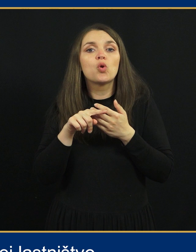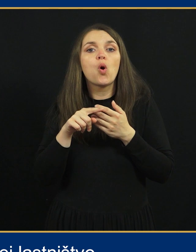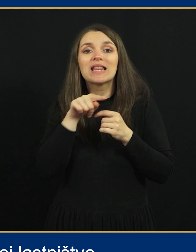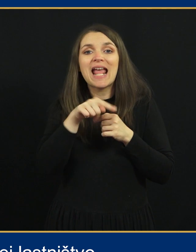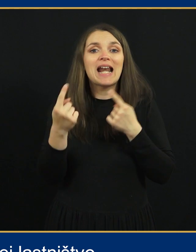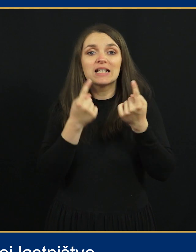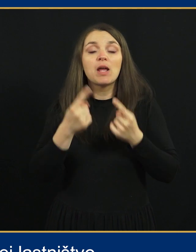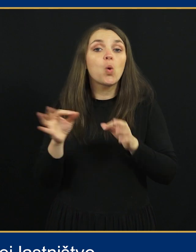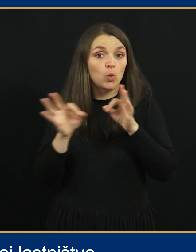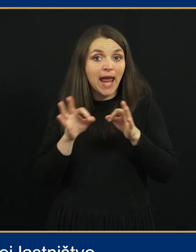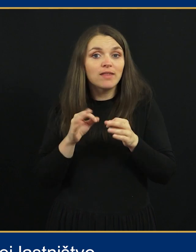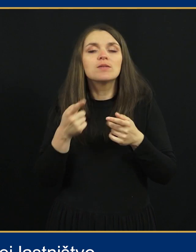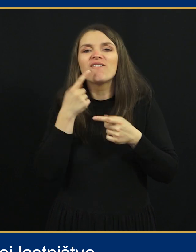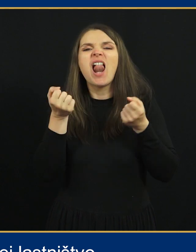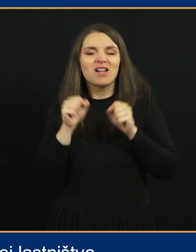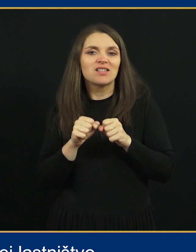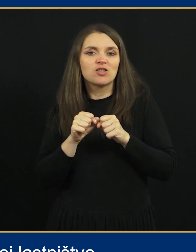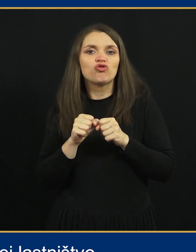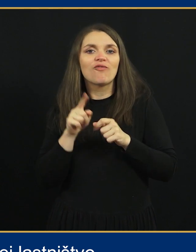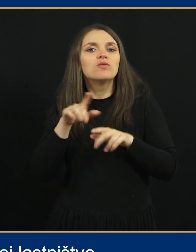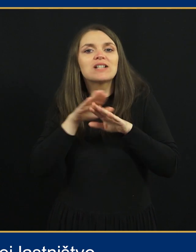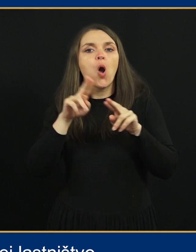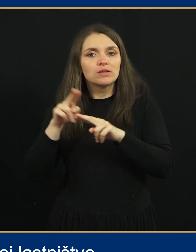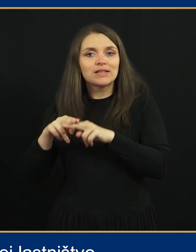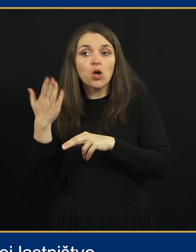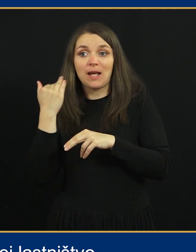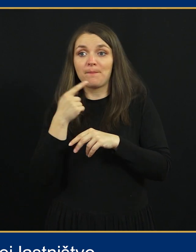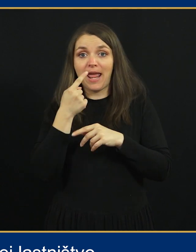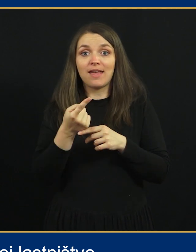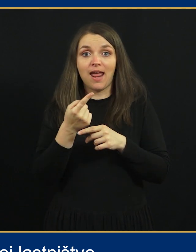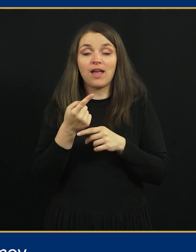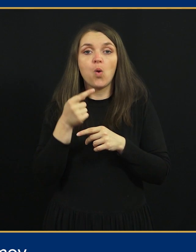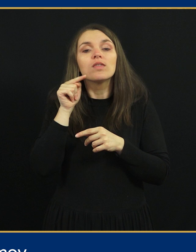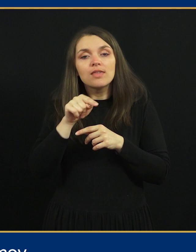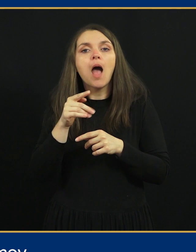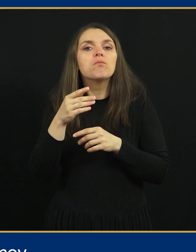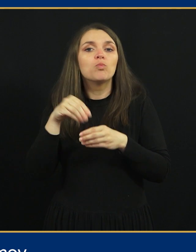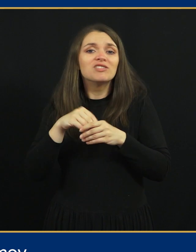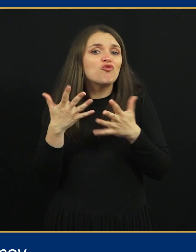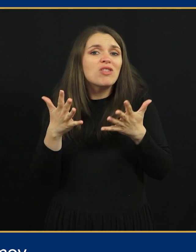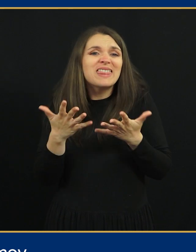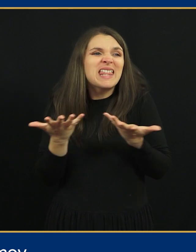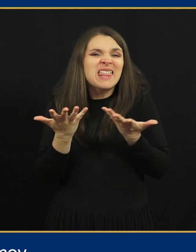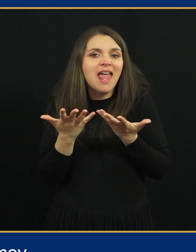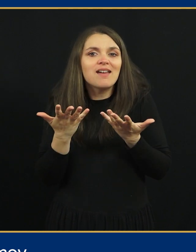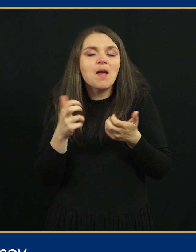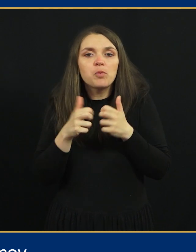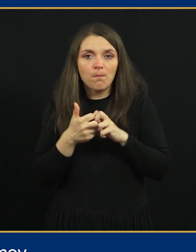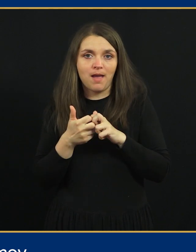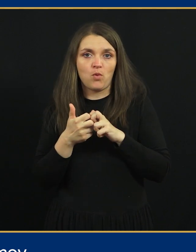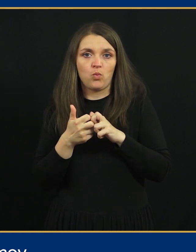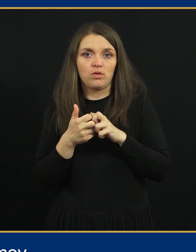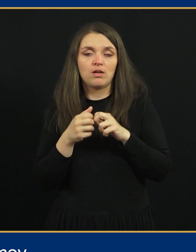te razmere urejene, torej lastništvo in vse ostalo, kar sem prej našteval, tam v bistvu ni nekih